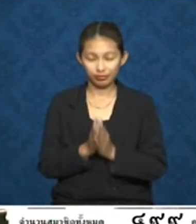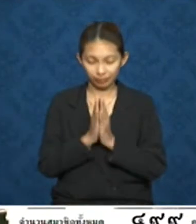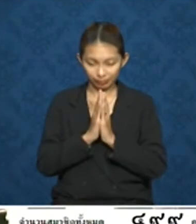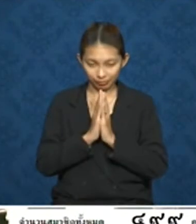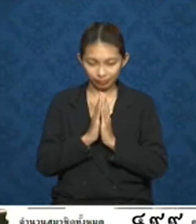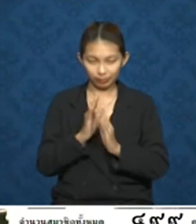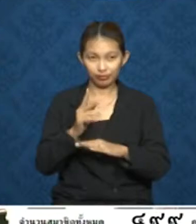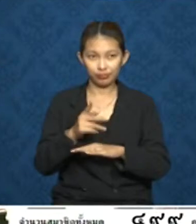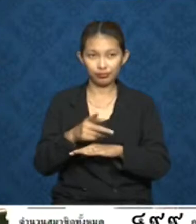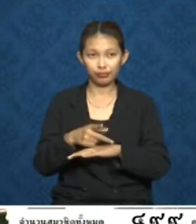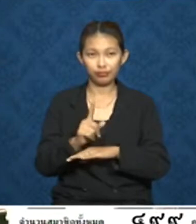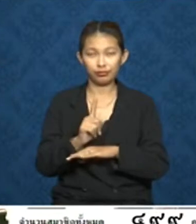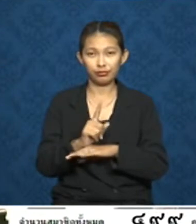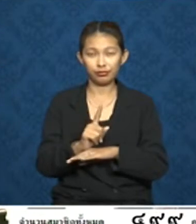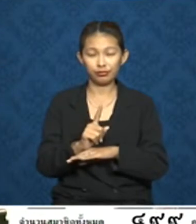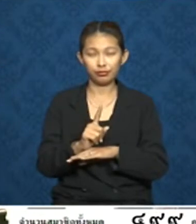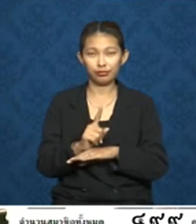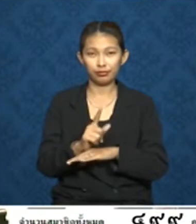สวส